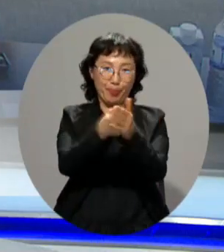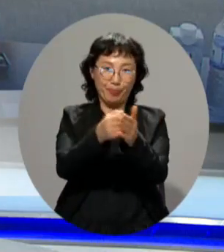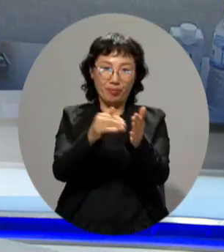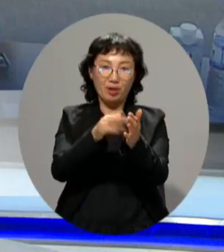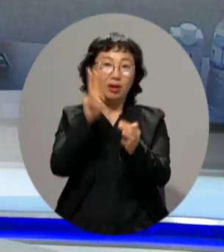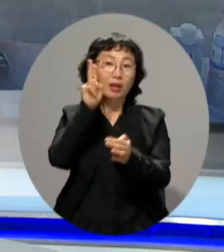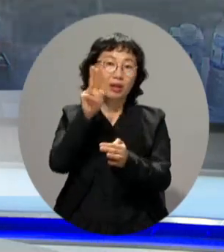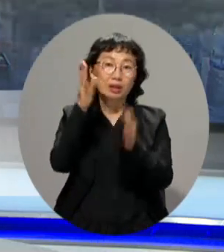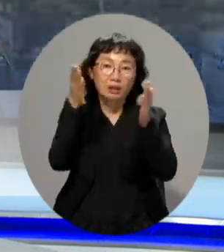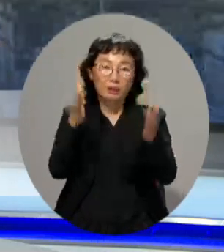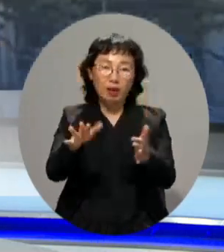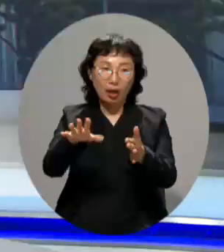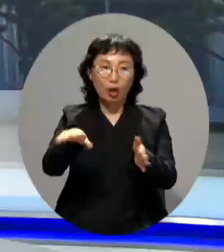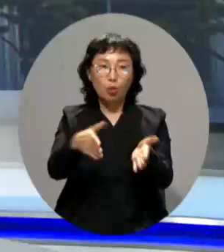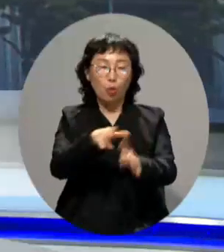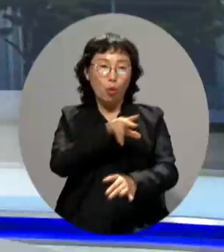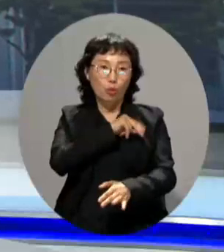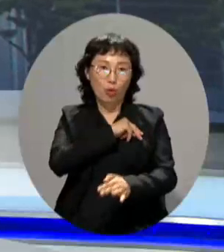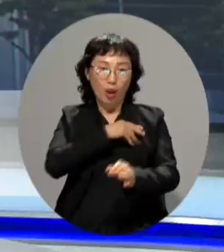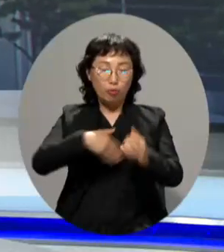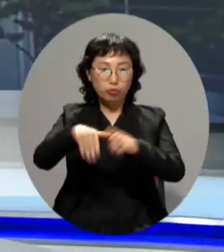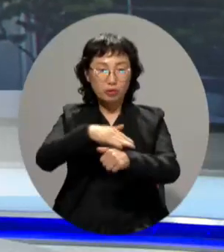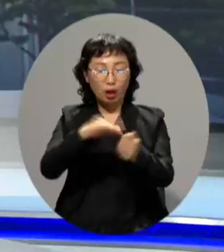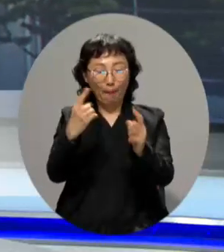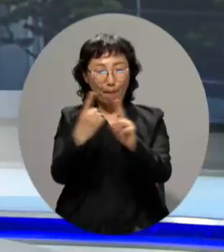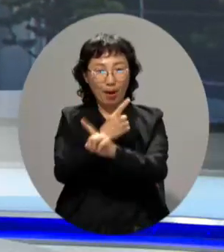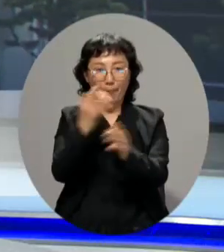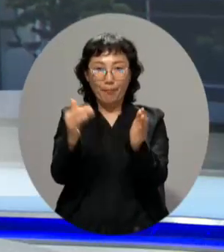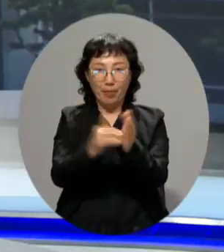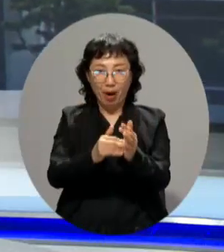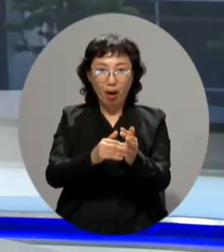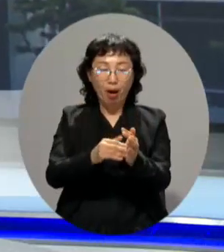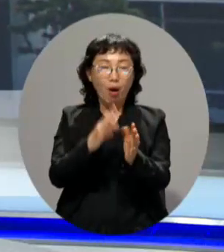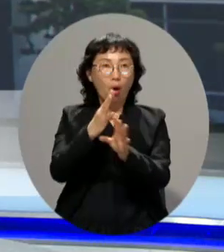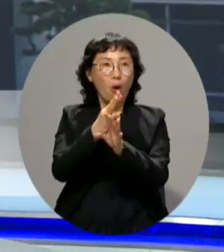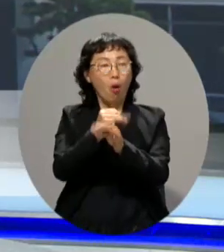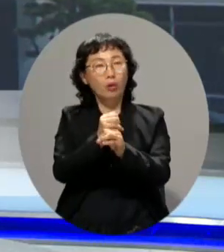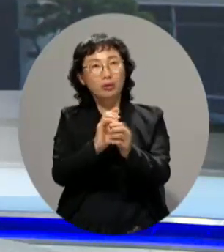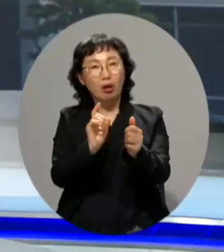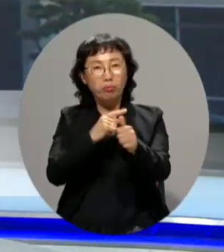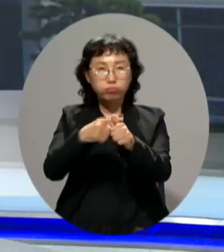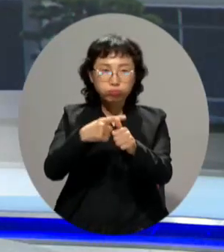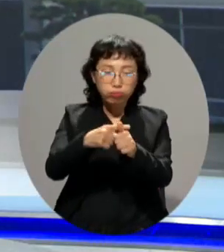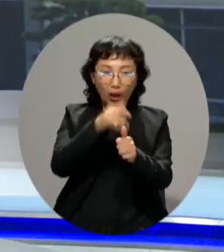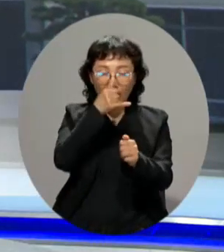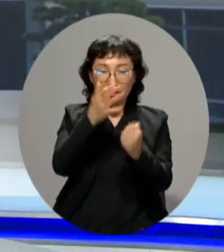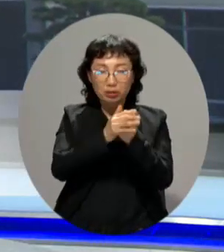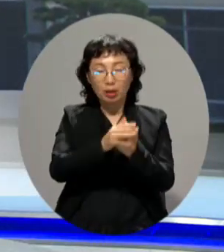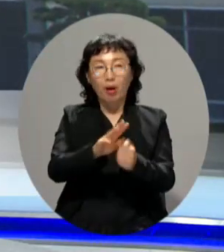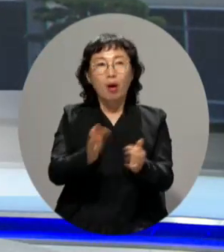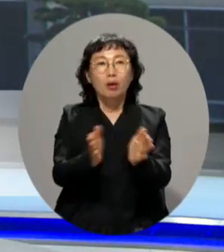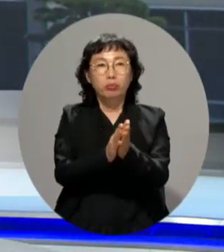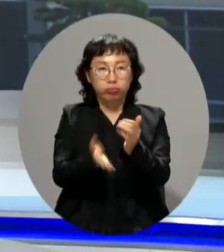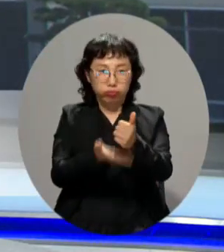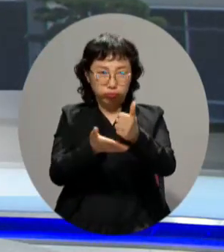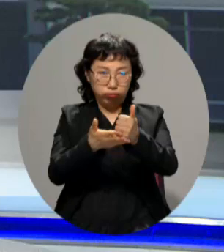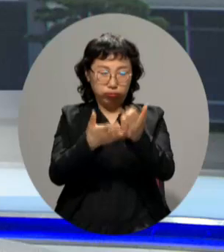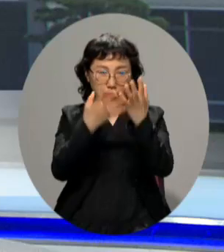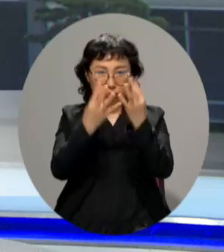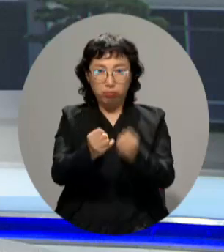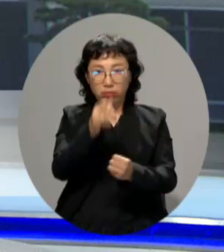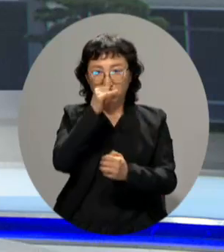이틀 만에 도의회 분위기가 180도 바뀌었습니다. 언제 그랬냐는 듯 탁월하고 훌륭한 인사라며 칭찬